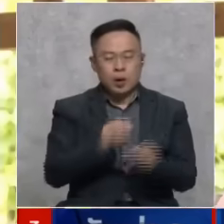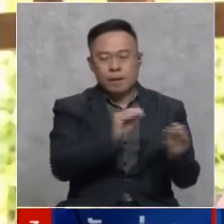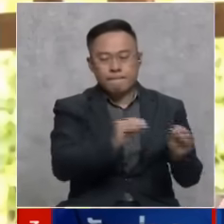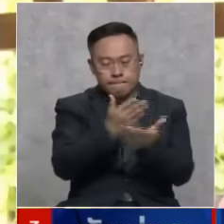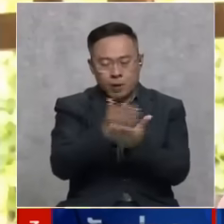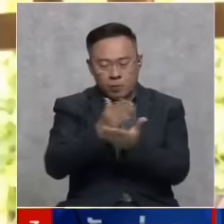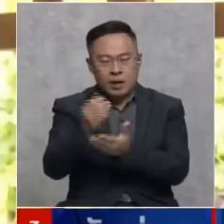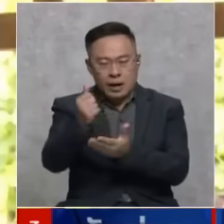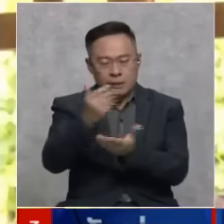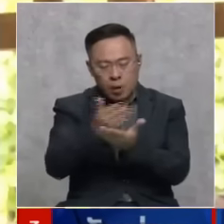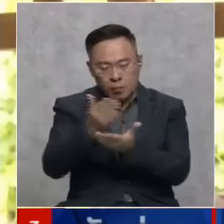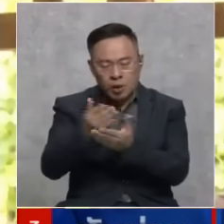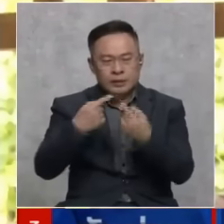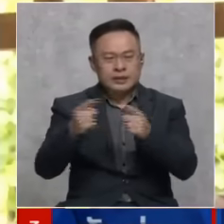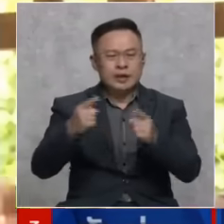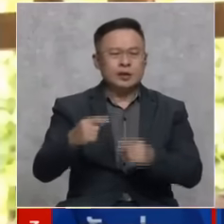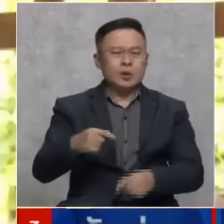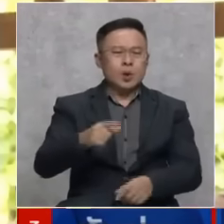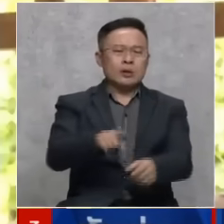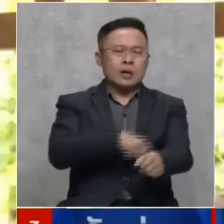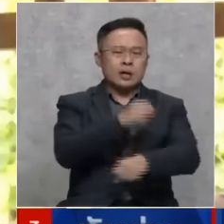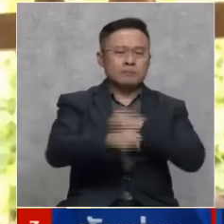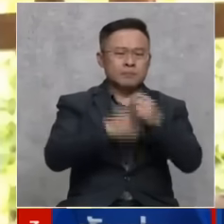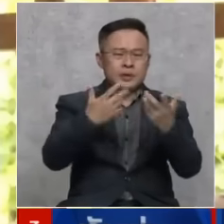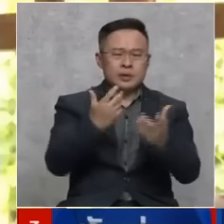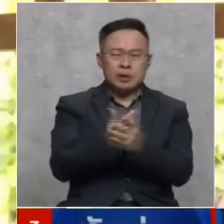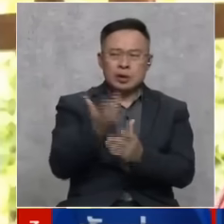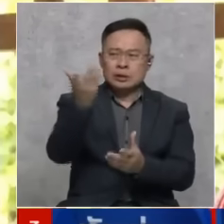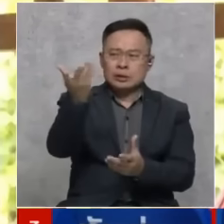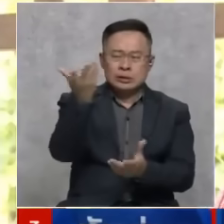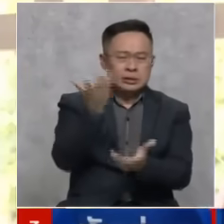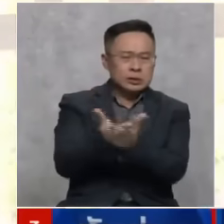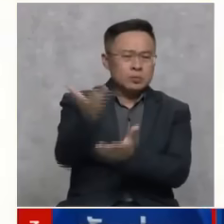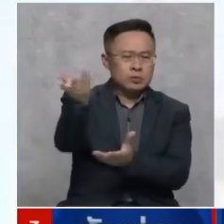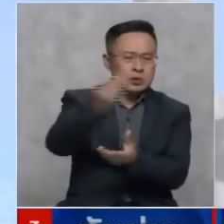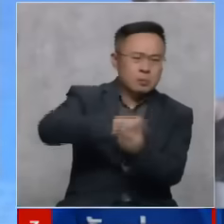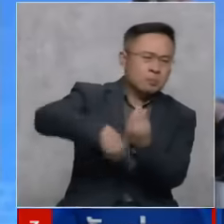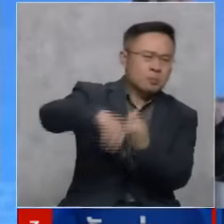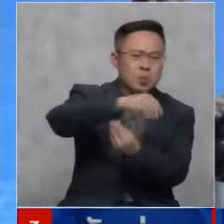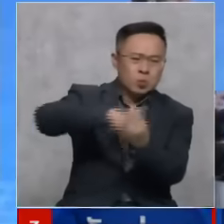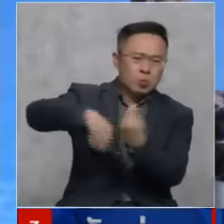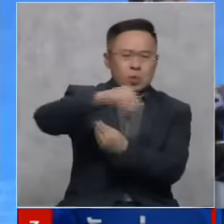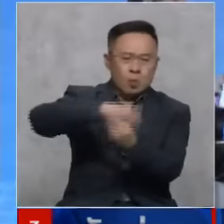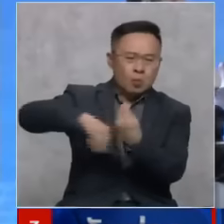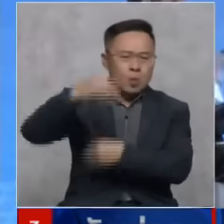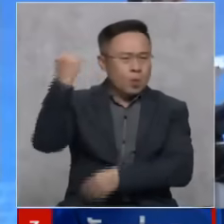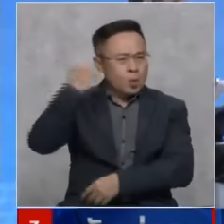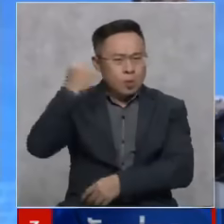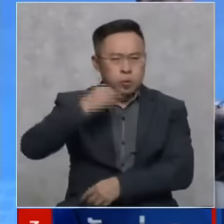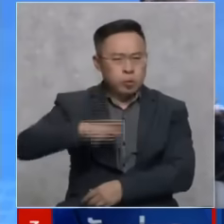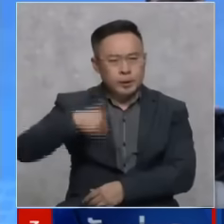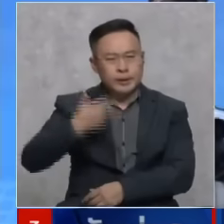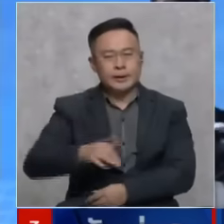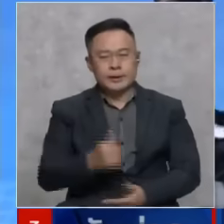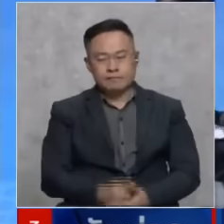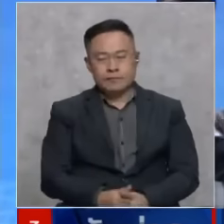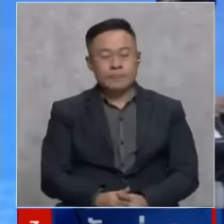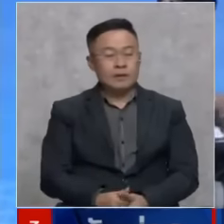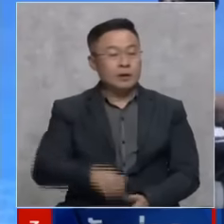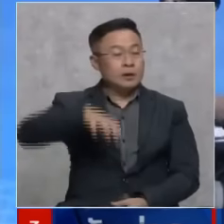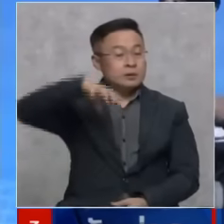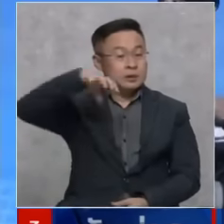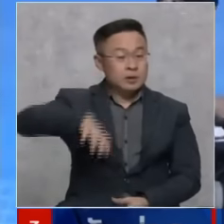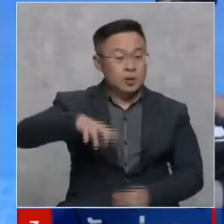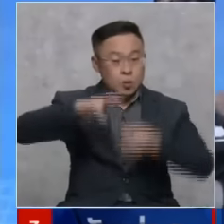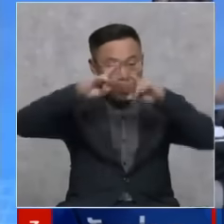มดก็เป็นอีกหายืมมาก็ไปใส่แล้วก็ปวดมาอีก มีข้อมูลที่น่าสนใจจากสถาบันวิจัยเศรษฐกิ